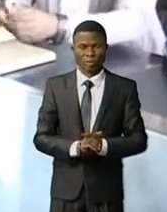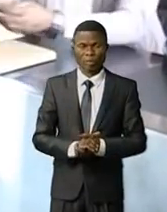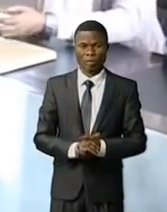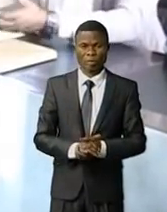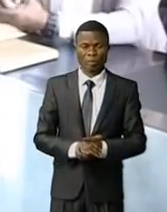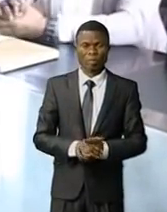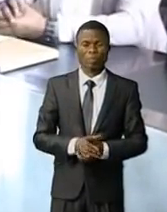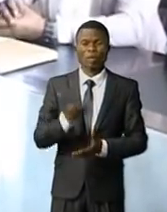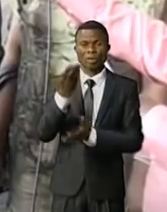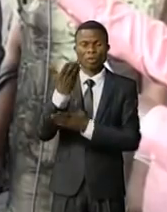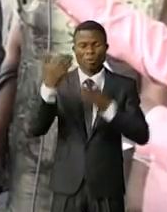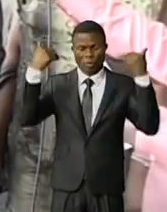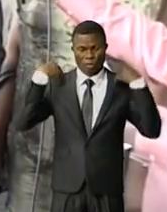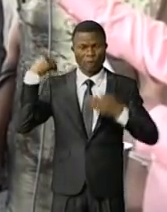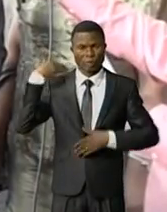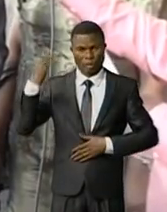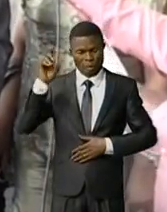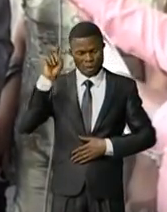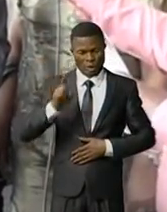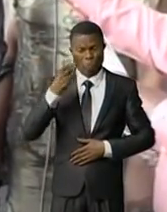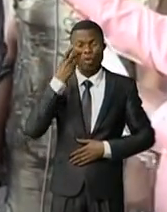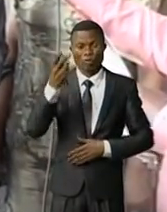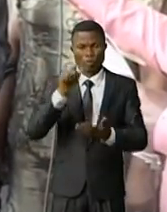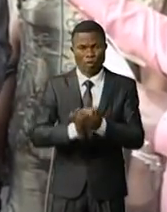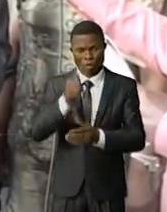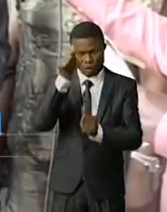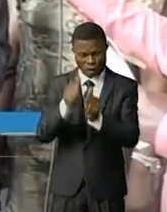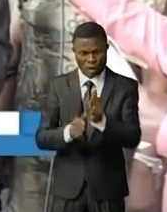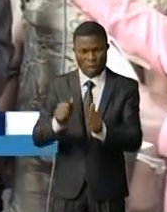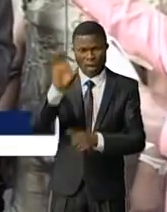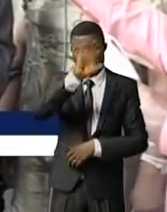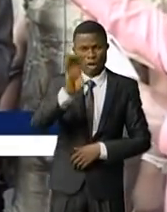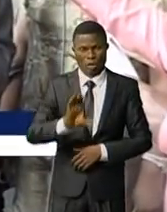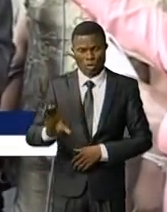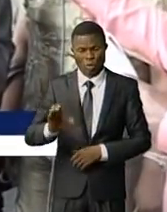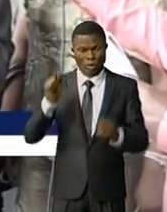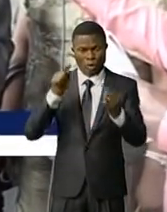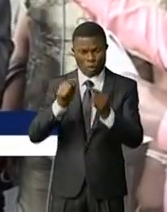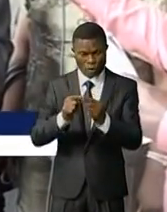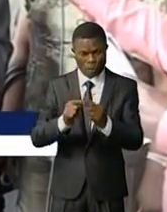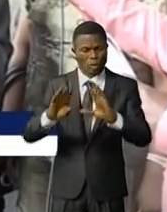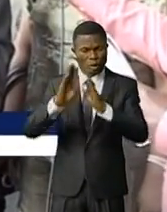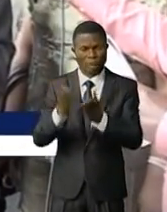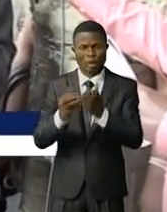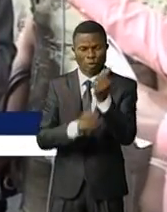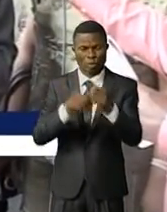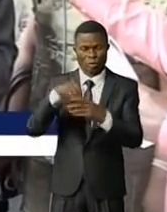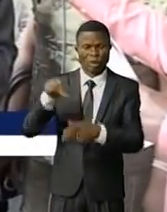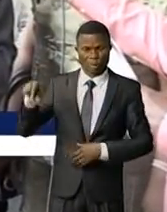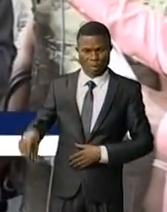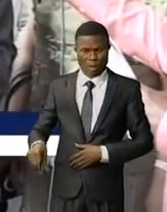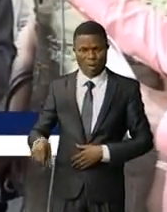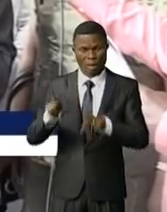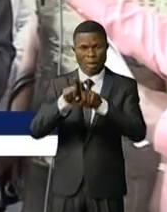de l'autorité de l'État. Elle doit être ressentie dans chaque maison communale jusqu'à la base, c'est-à-dire au niveau du quartier, et que ce